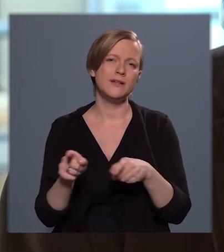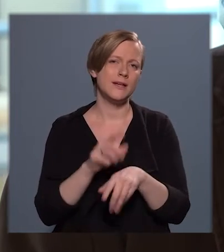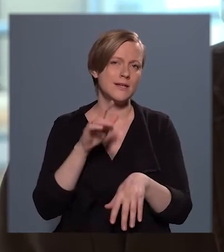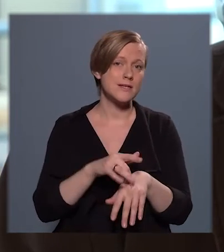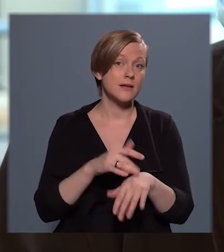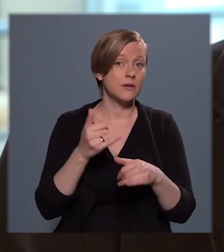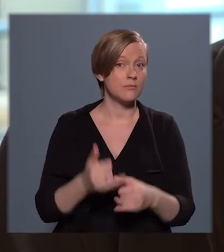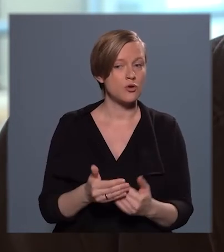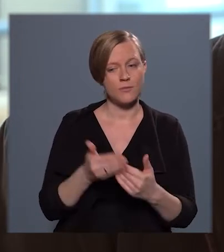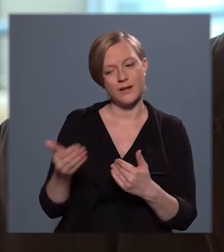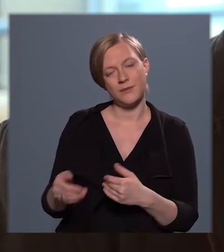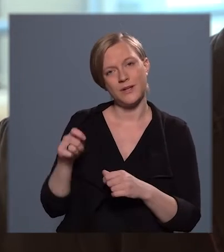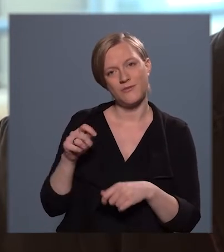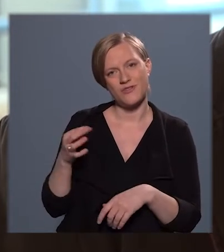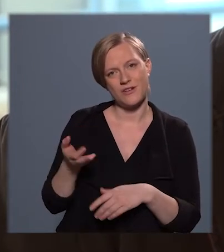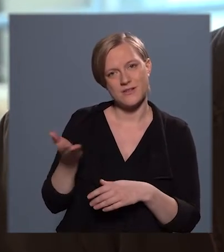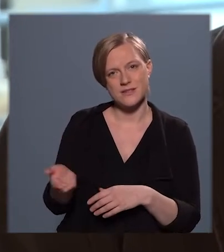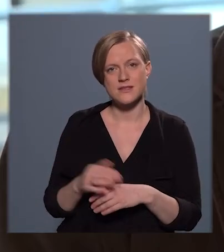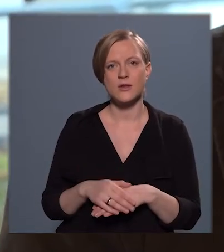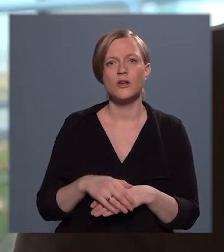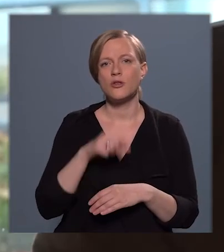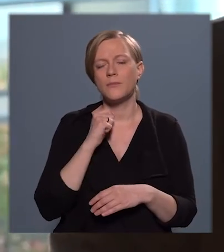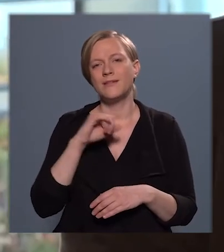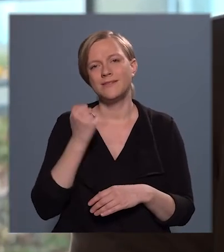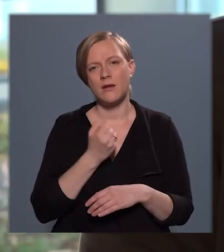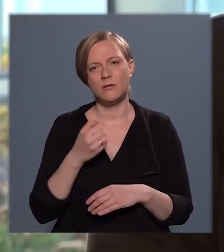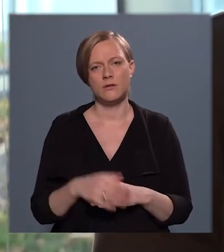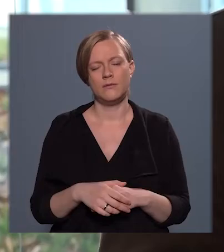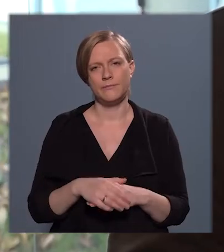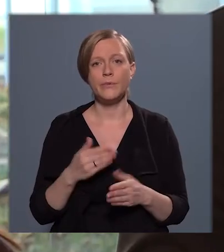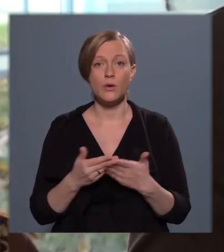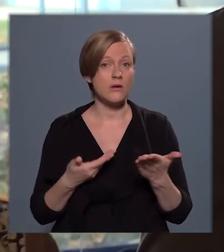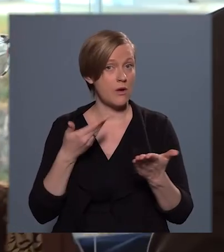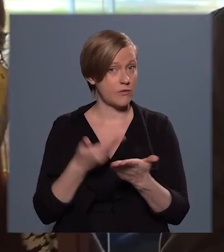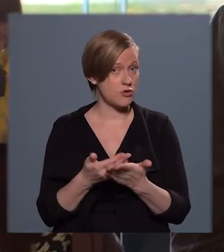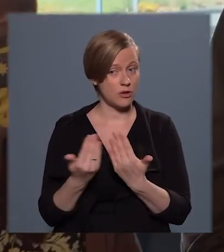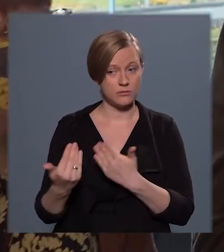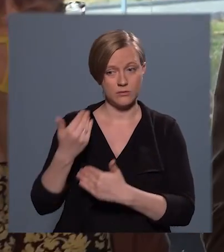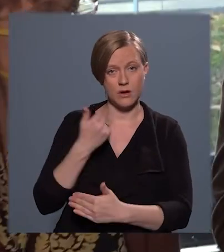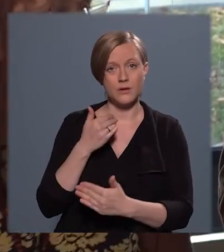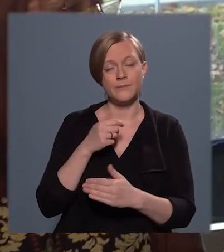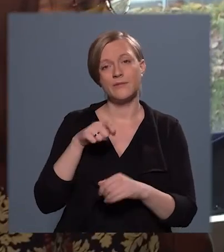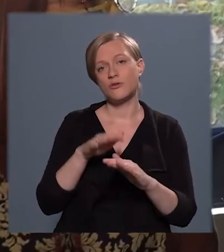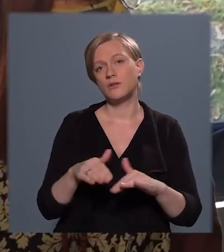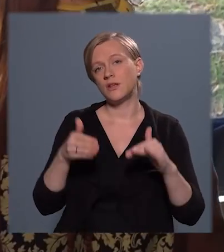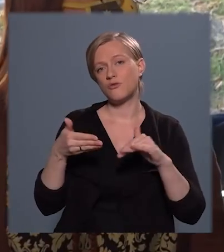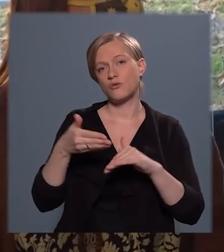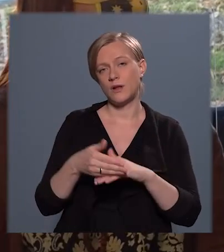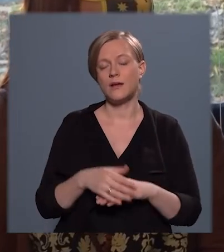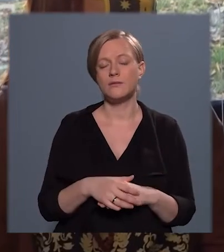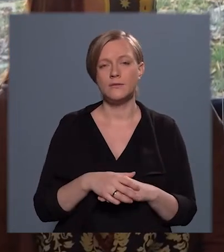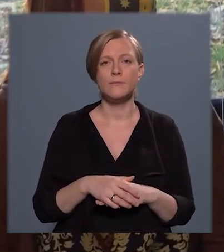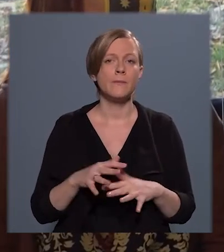álló képviselőasszony Stemler Diana azzal a javaslattal fordult a képviselőtestülethez, hogy egy